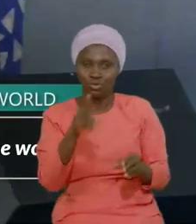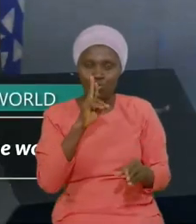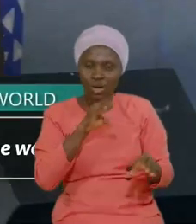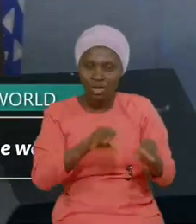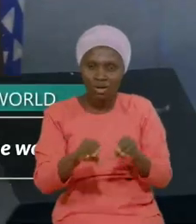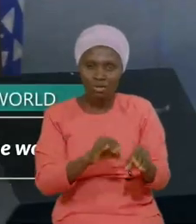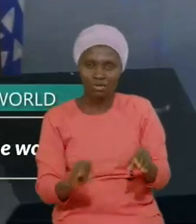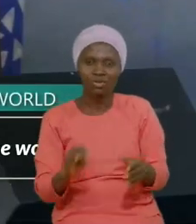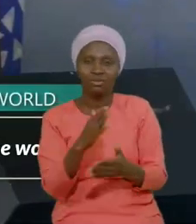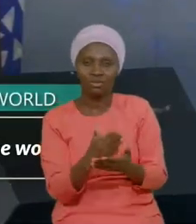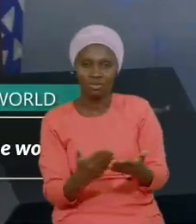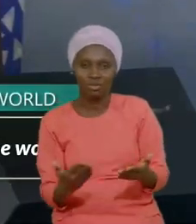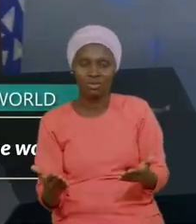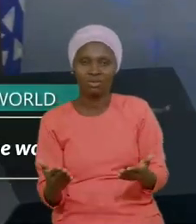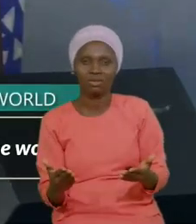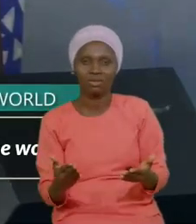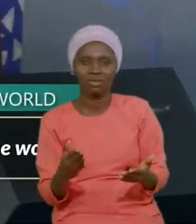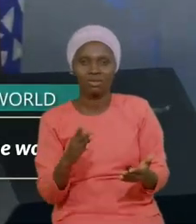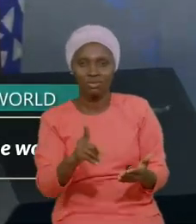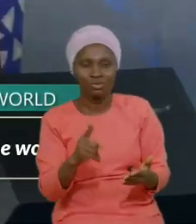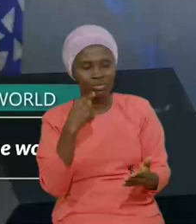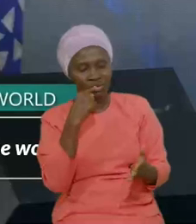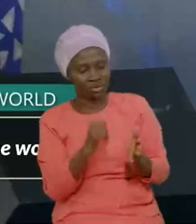Dieu. Tu fais quelque chose.